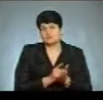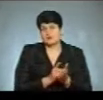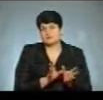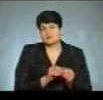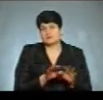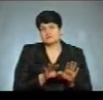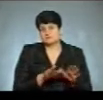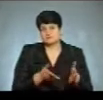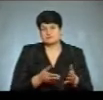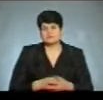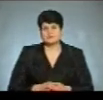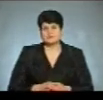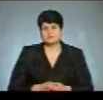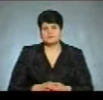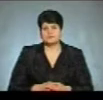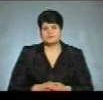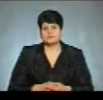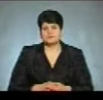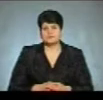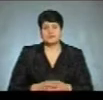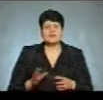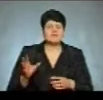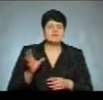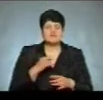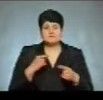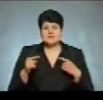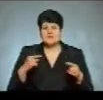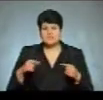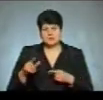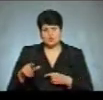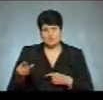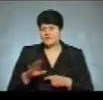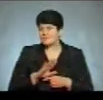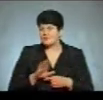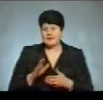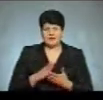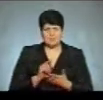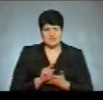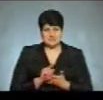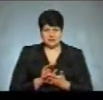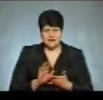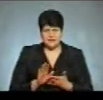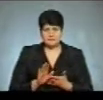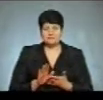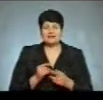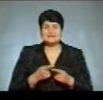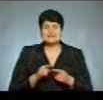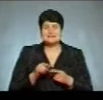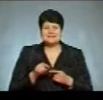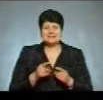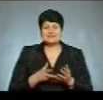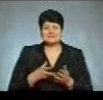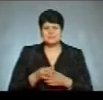місцем проживання пенсіонера. Всім іншим громадянам, які не є пенсіонерами, ця виплата